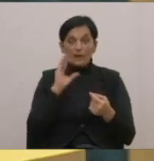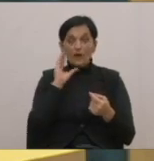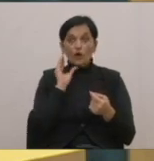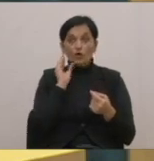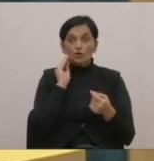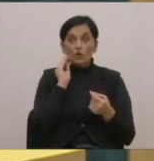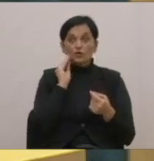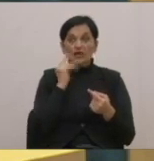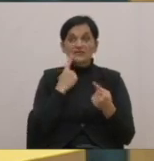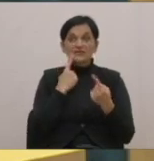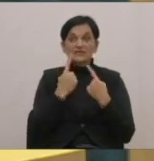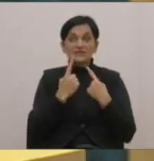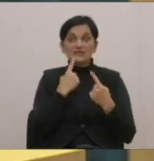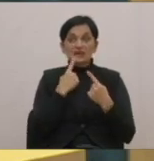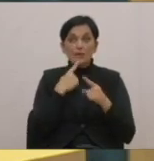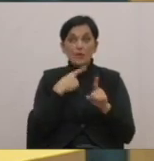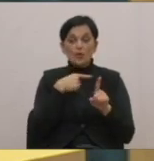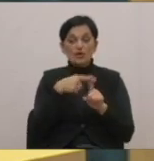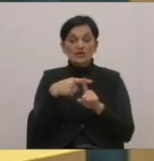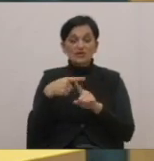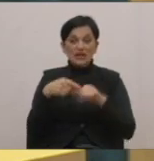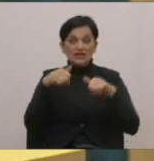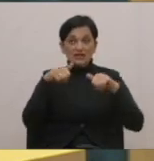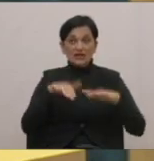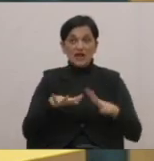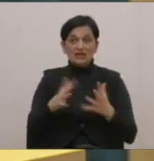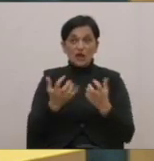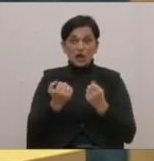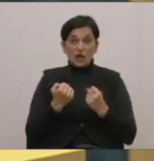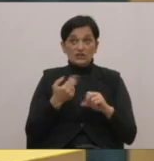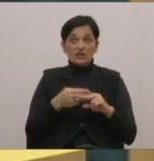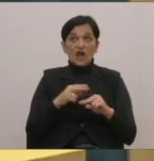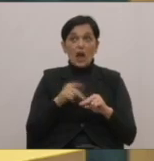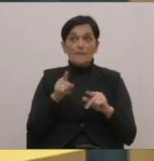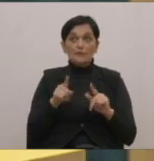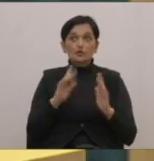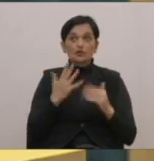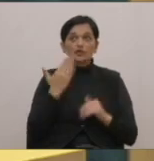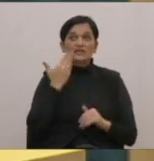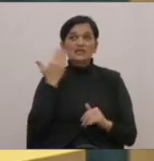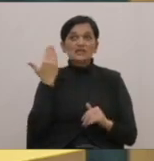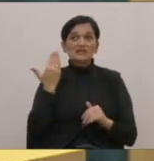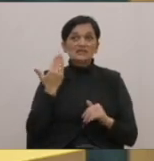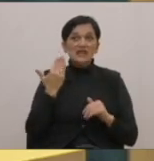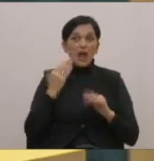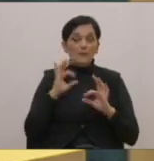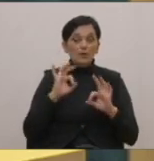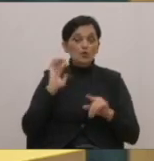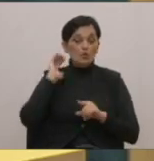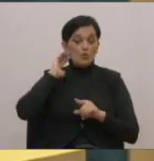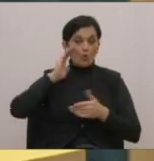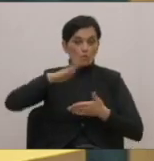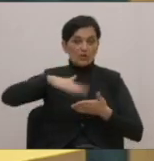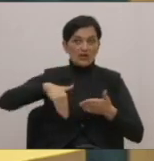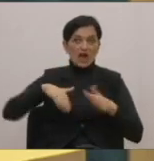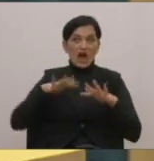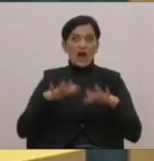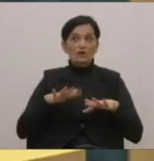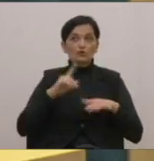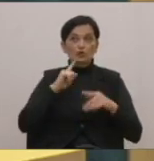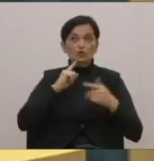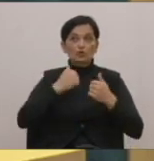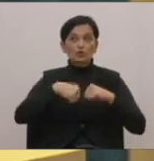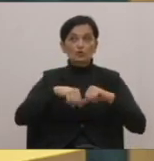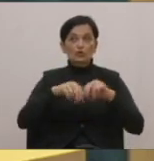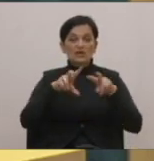როდესაც საუბარი არის დადებითი გადაწყვეტილების მიღებაზე, ამ შემთხვევაში ზეპირი მოსმენის გარეშე შეიძლება, რომ ადგილობრივმა საბჭომ